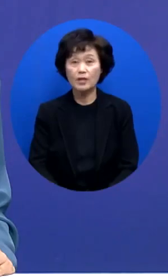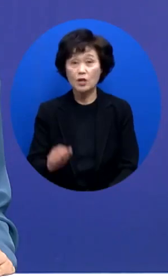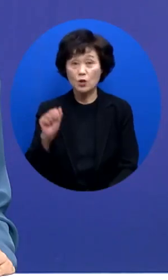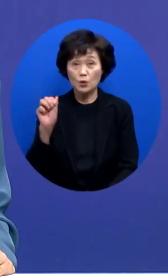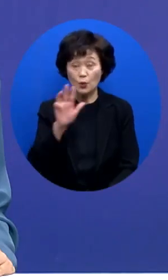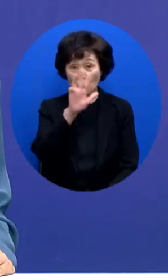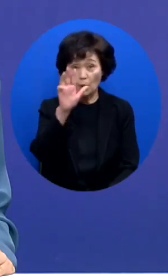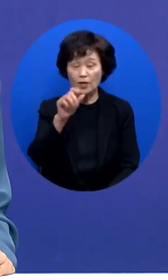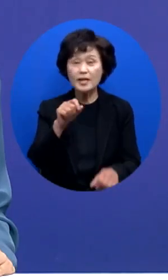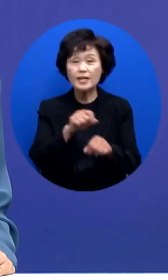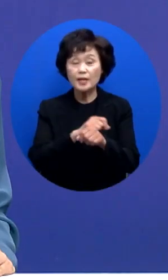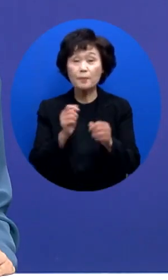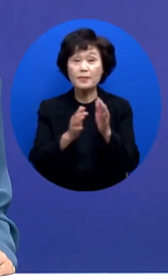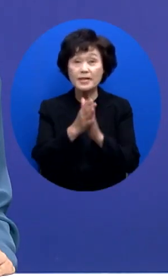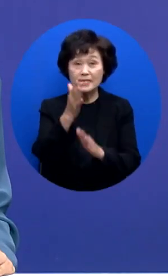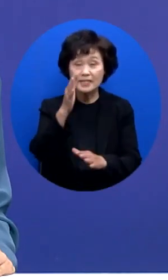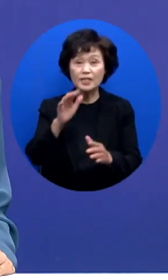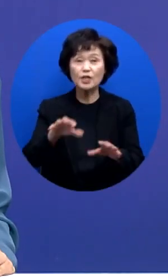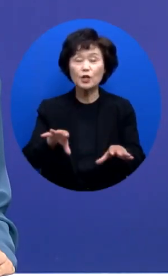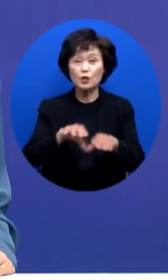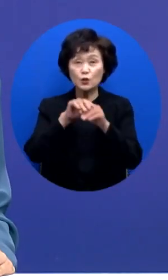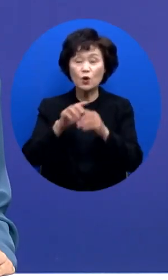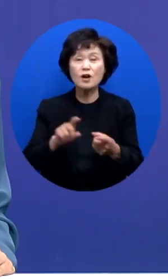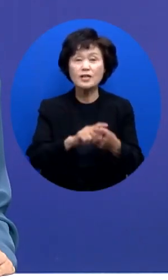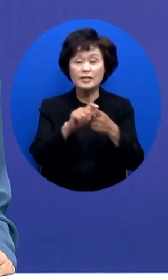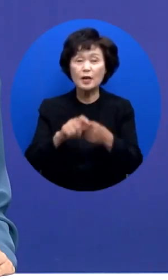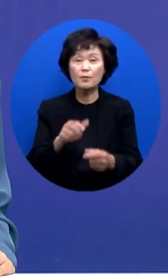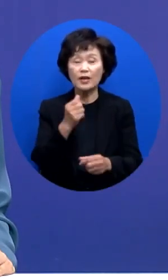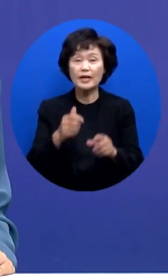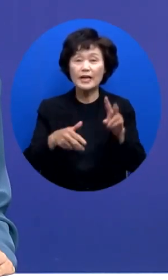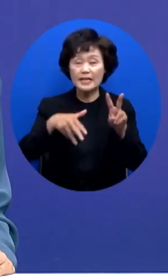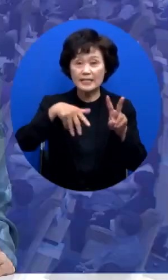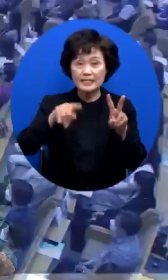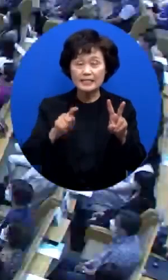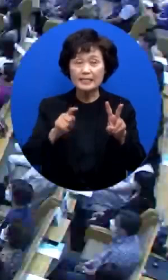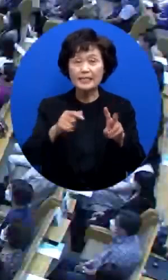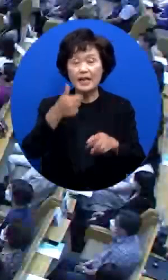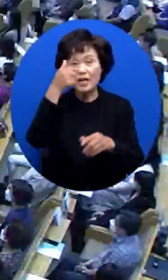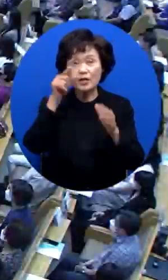용인 특례 c 기독교 총연합회 가 2차 기도 대성회 를 개최했습니다